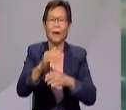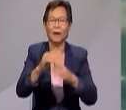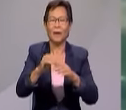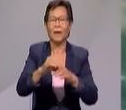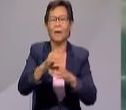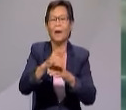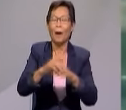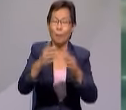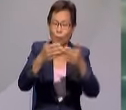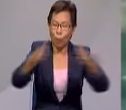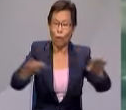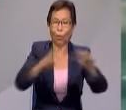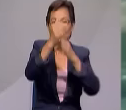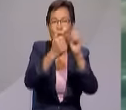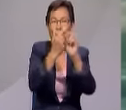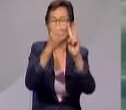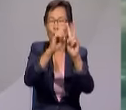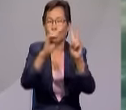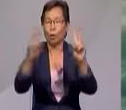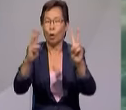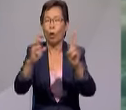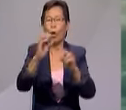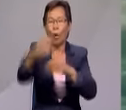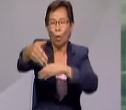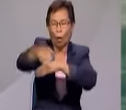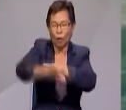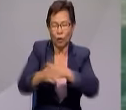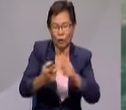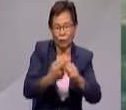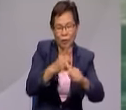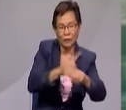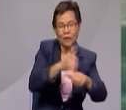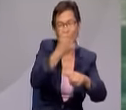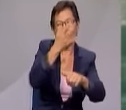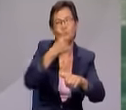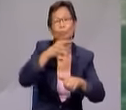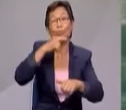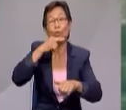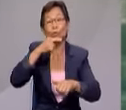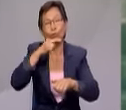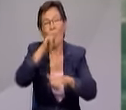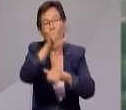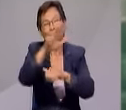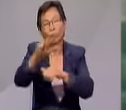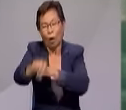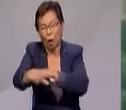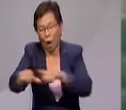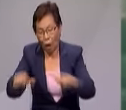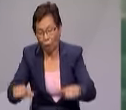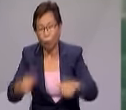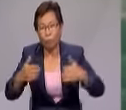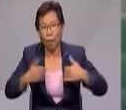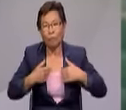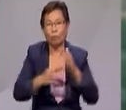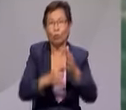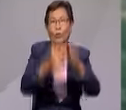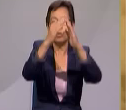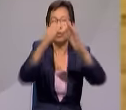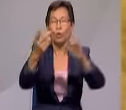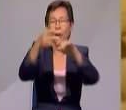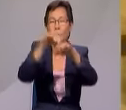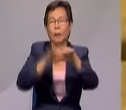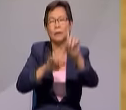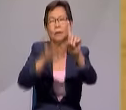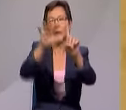pada 2006 dan dinamakan sebagai oceanarium pertama di Rusia. Dengan 33 buah akuarium, ia juga merupakan rumah kepada